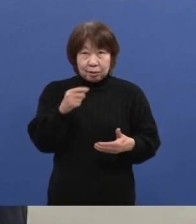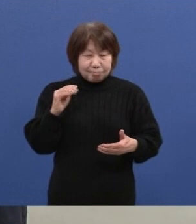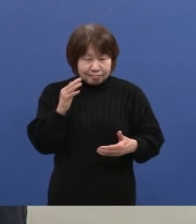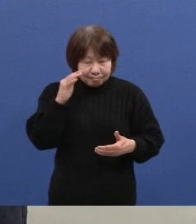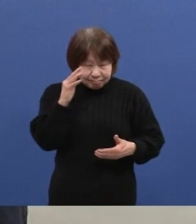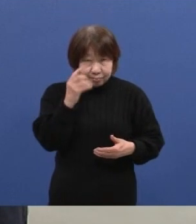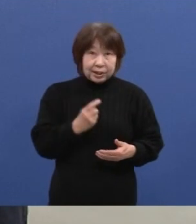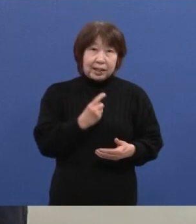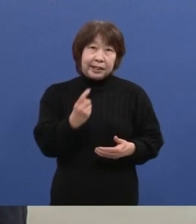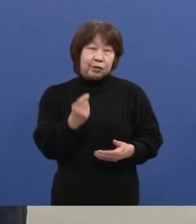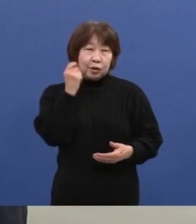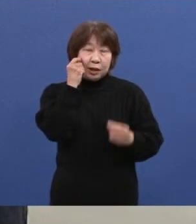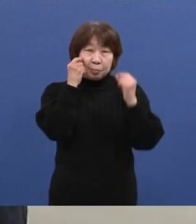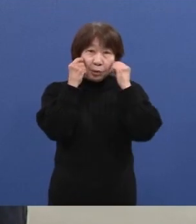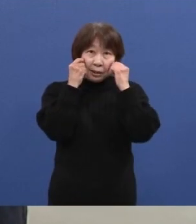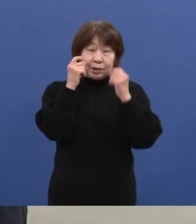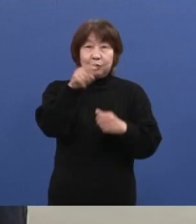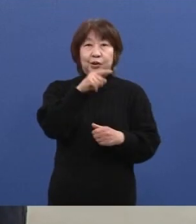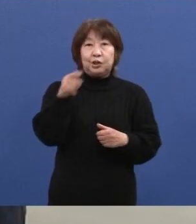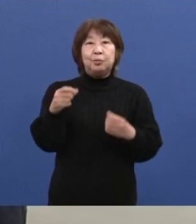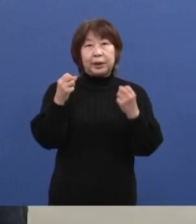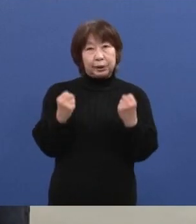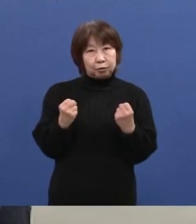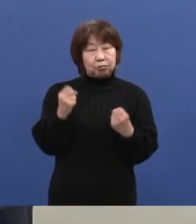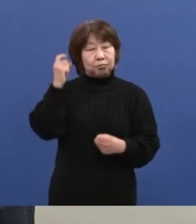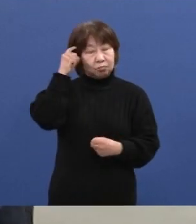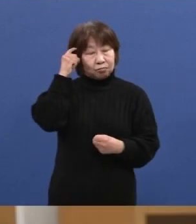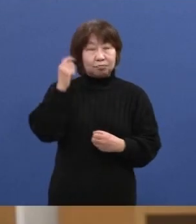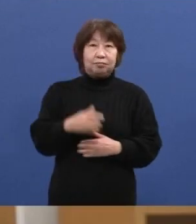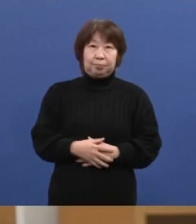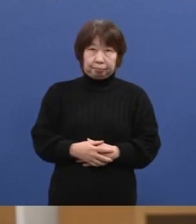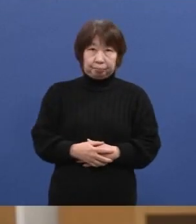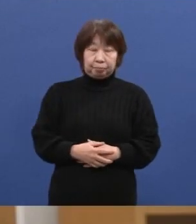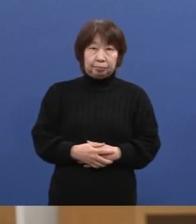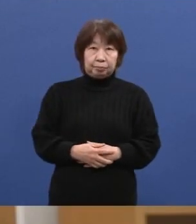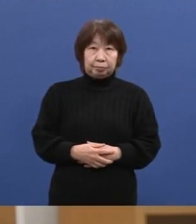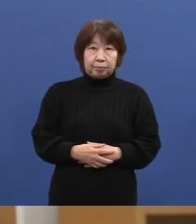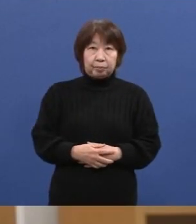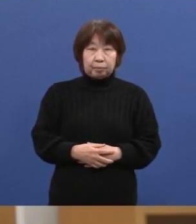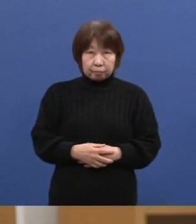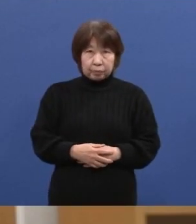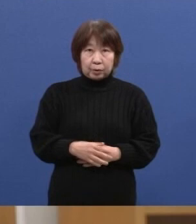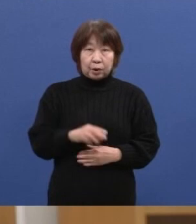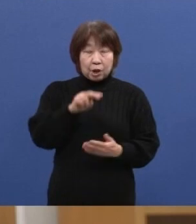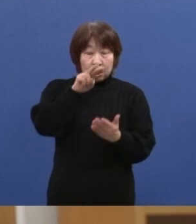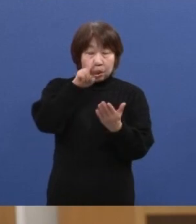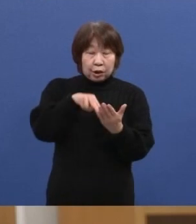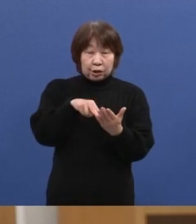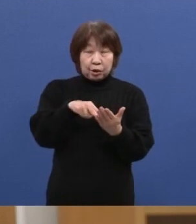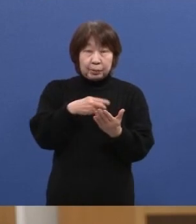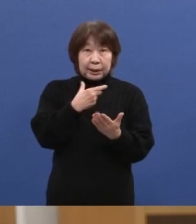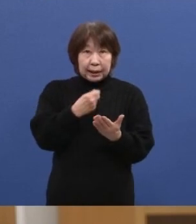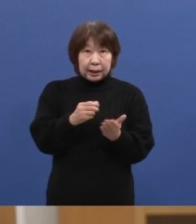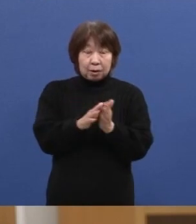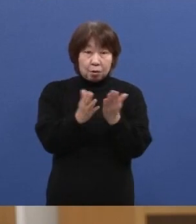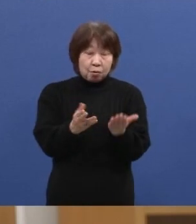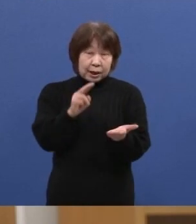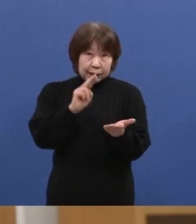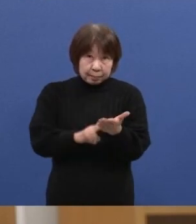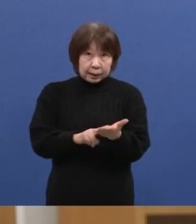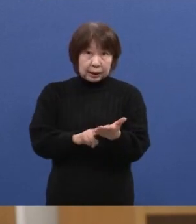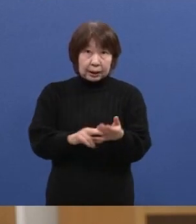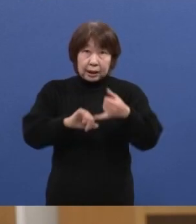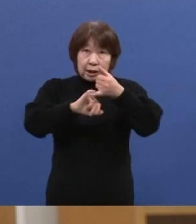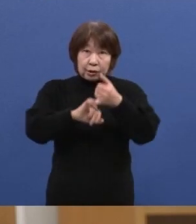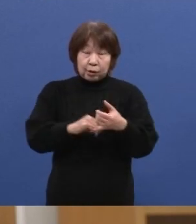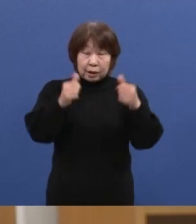に来られないっていう方もいらっしゃると思うんですが。 そうですね、読みたい本が決まっている人は図書館の予約サイトで簡